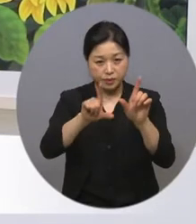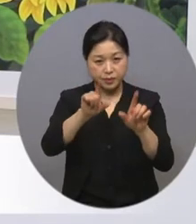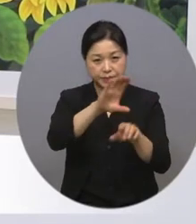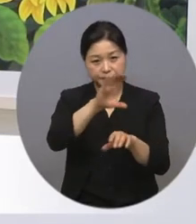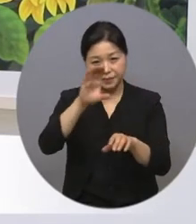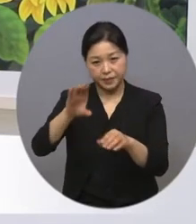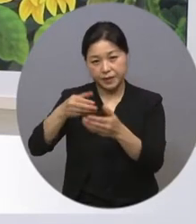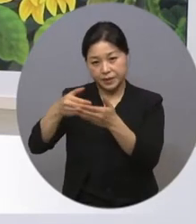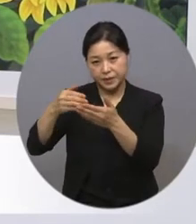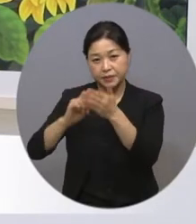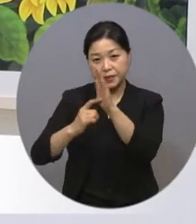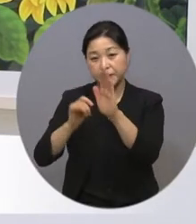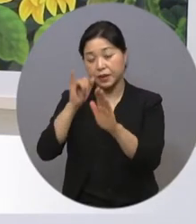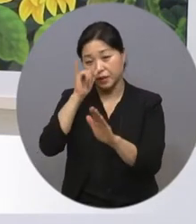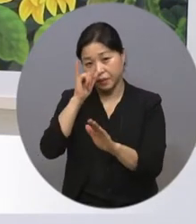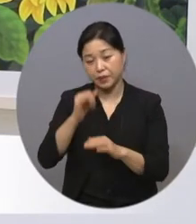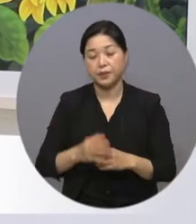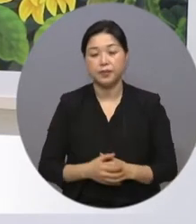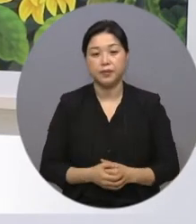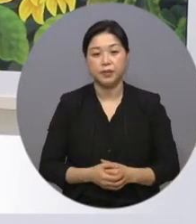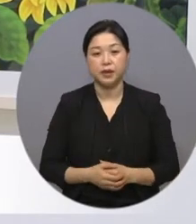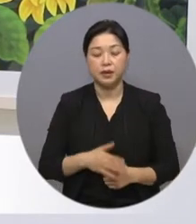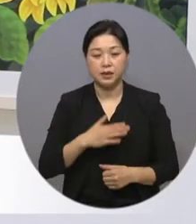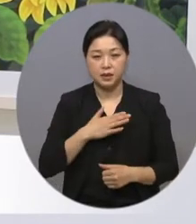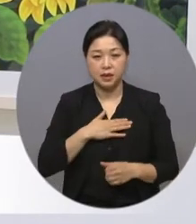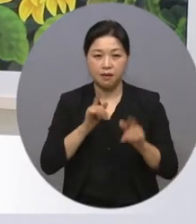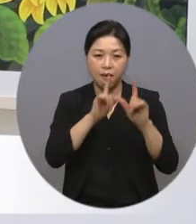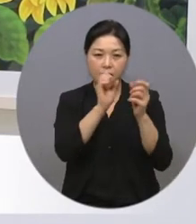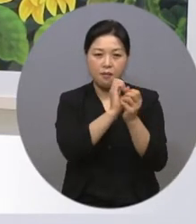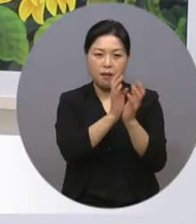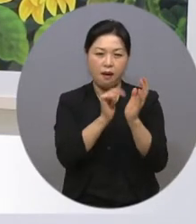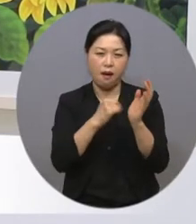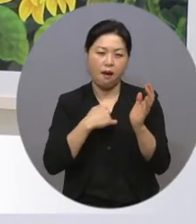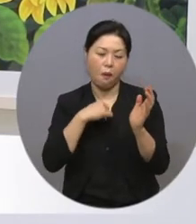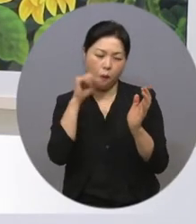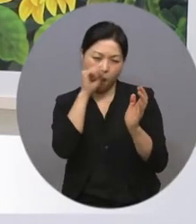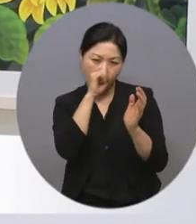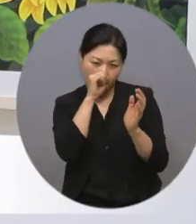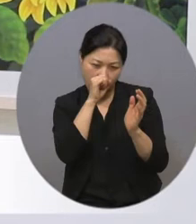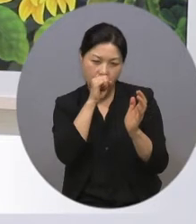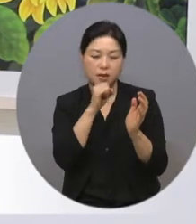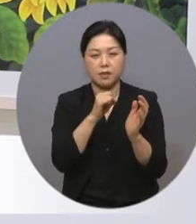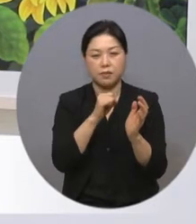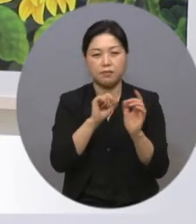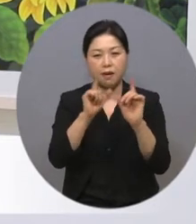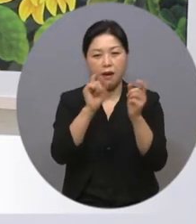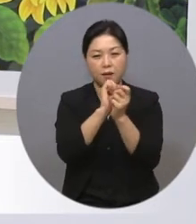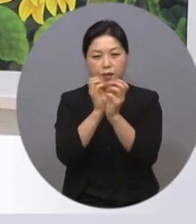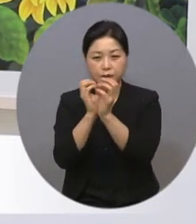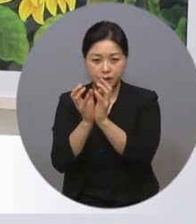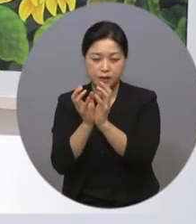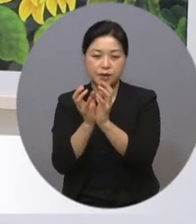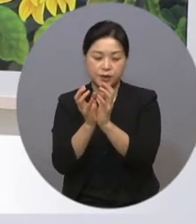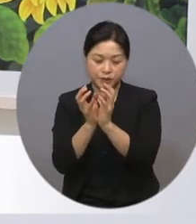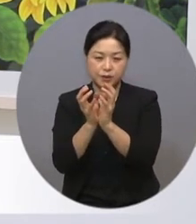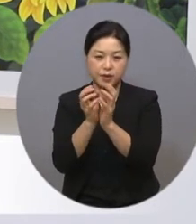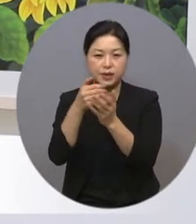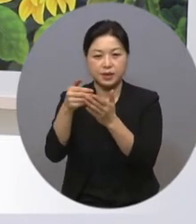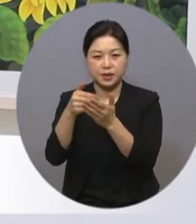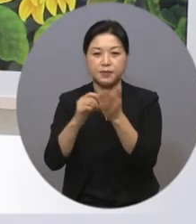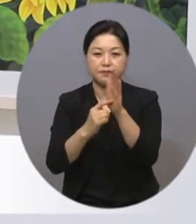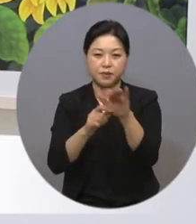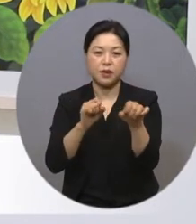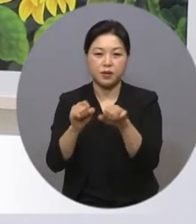작업을 하고요. 또 특히 제가 해바라기 꽃을 좋아해서 해바라기를 좀 많이 주제로 삼고 작업을 하는